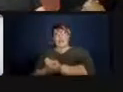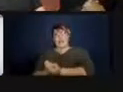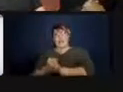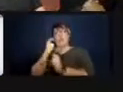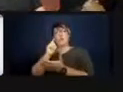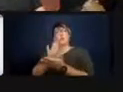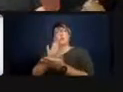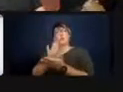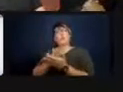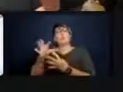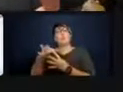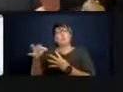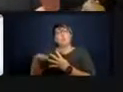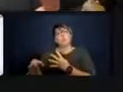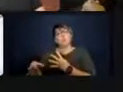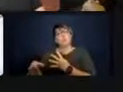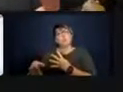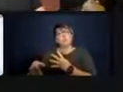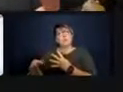Na